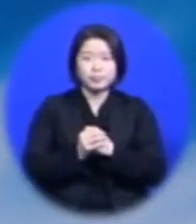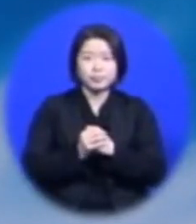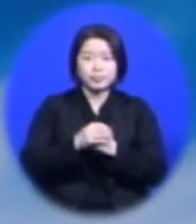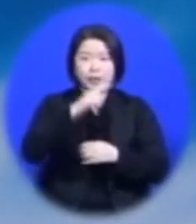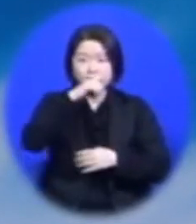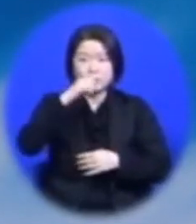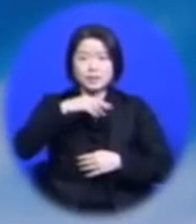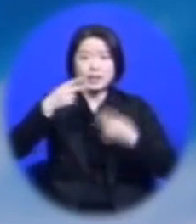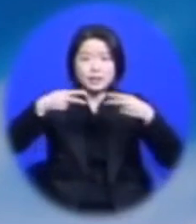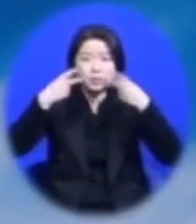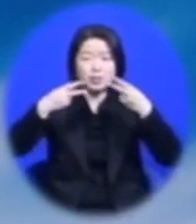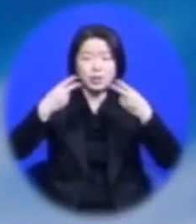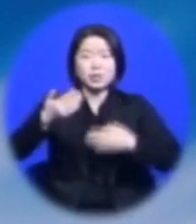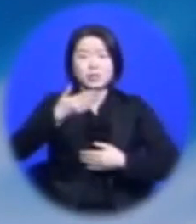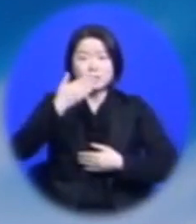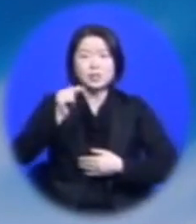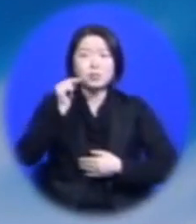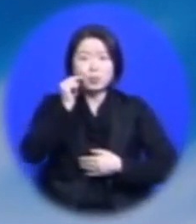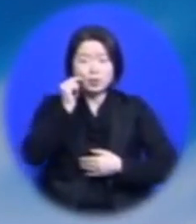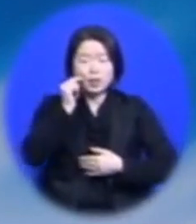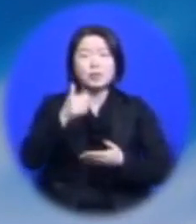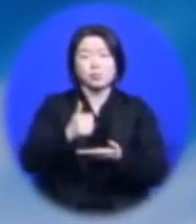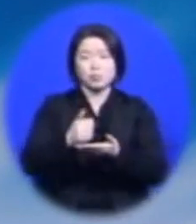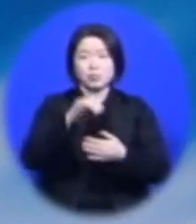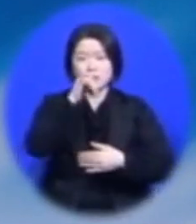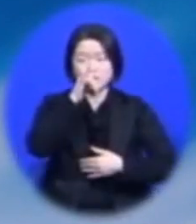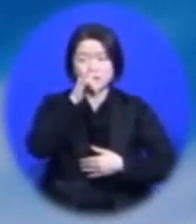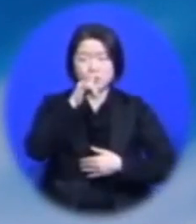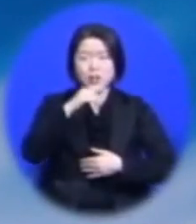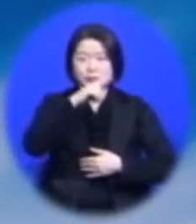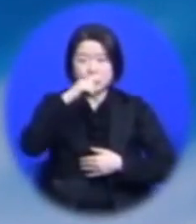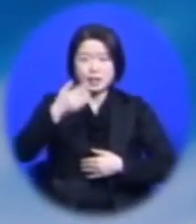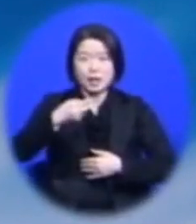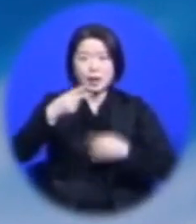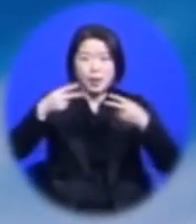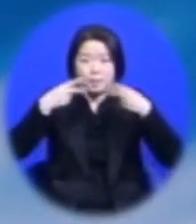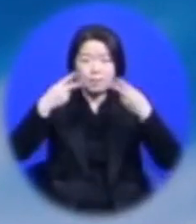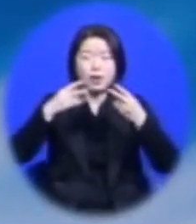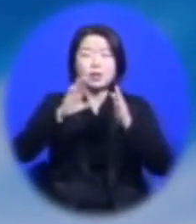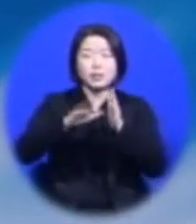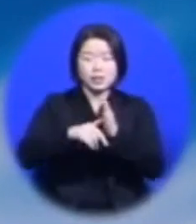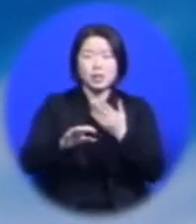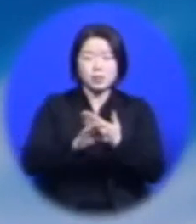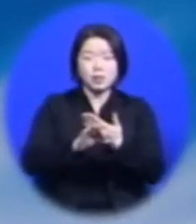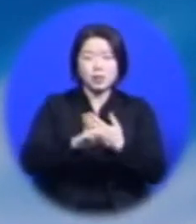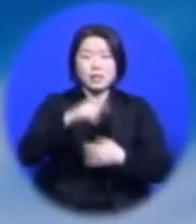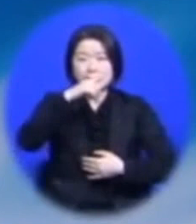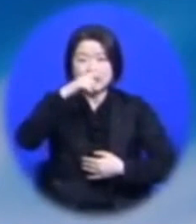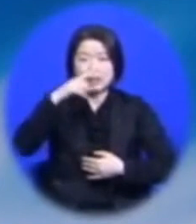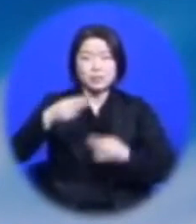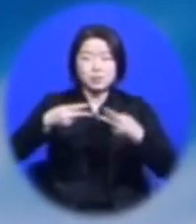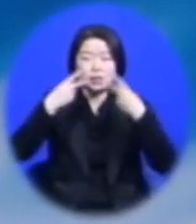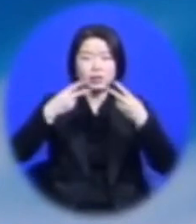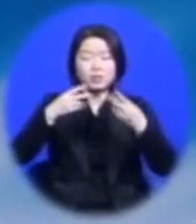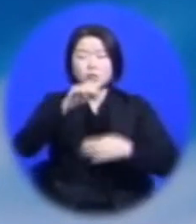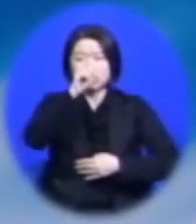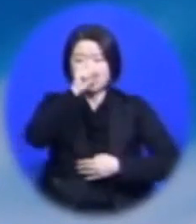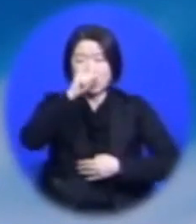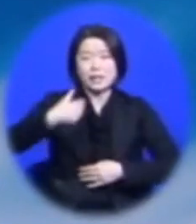짜장면을 지금도 못 드시는 분이 계세요. 짜장면만 먹을 때가 되면 짜장면을 좋아하는 아들 생각 때문에.